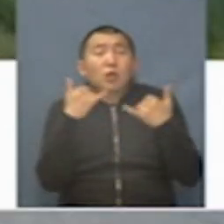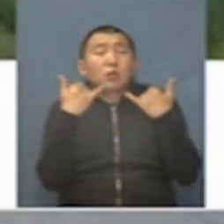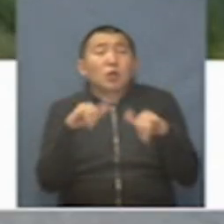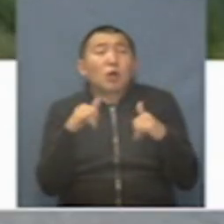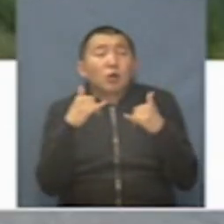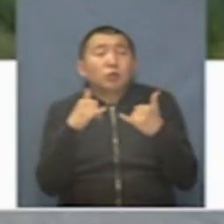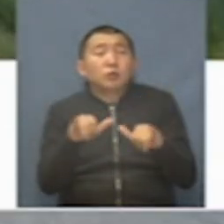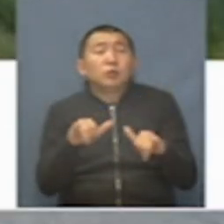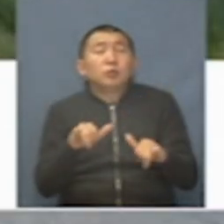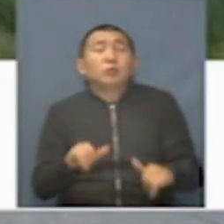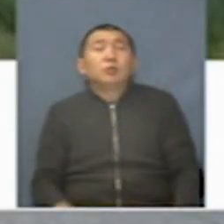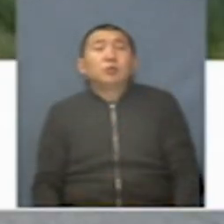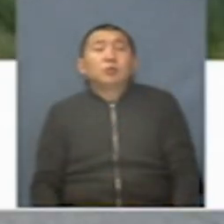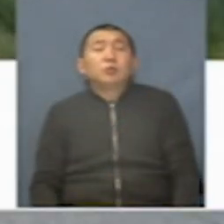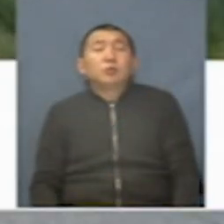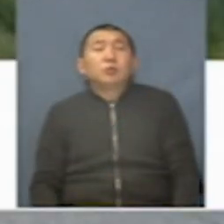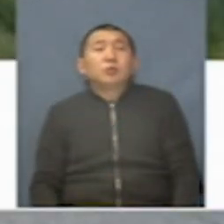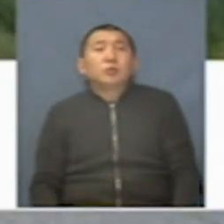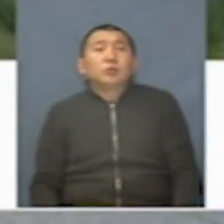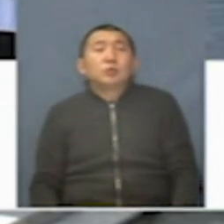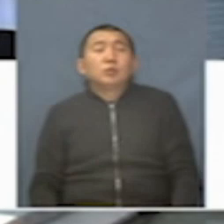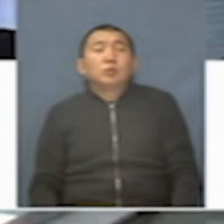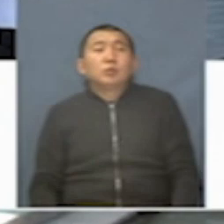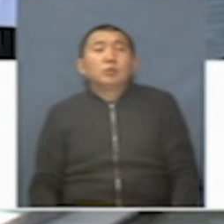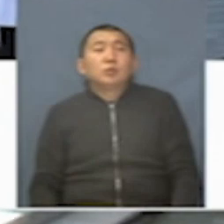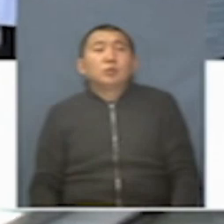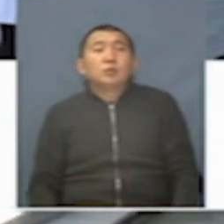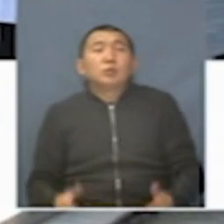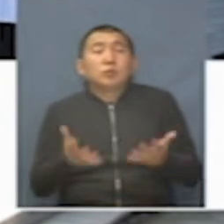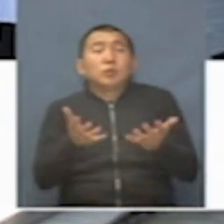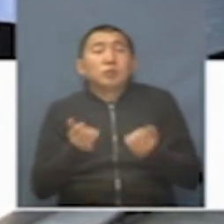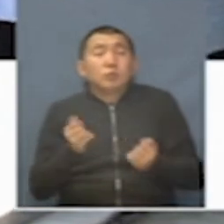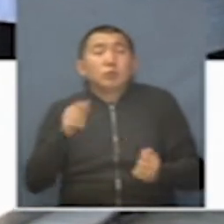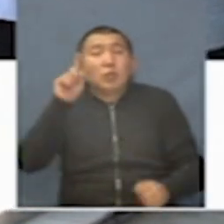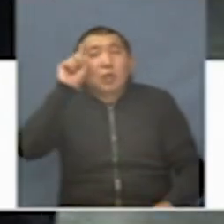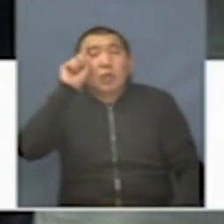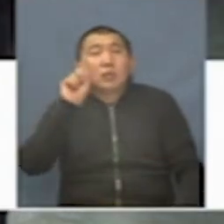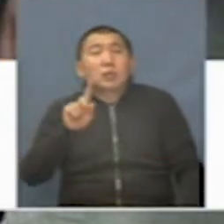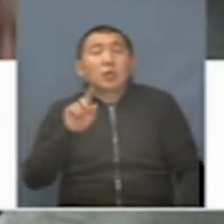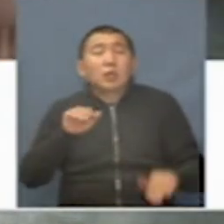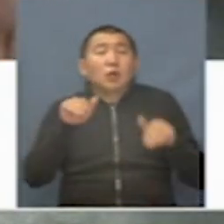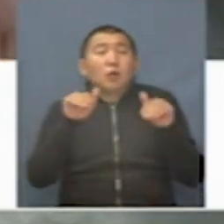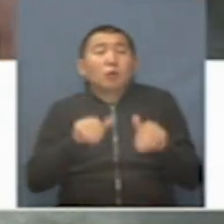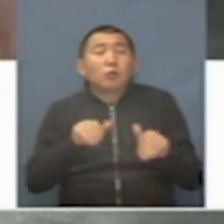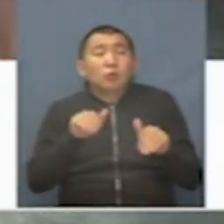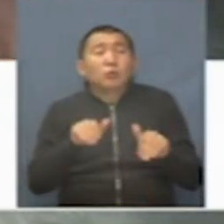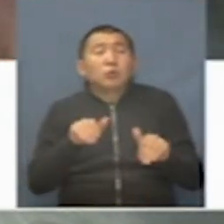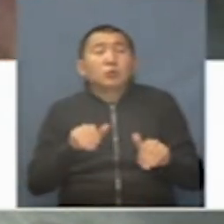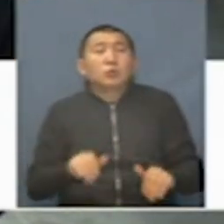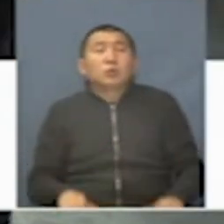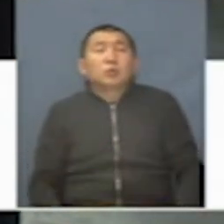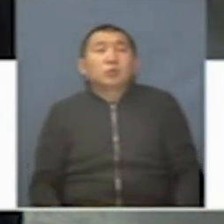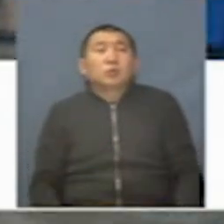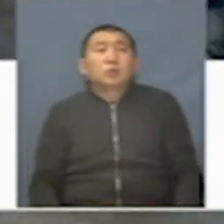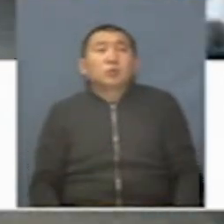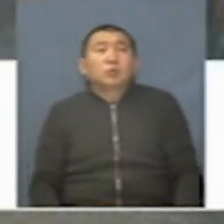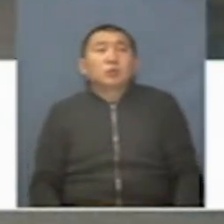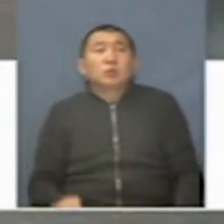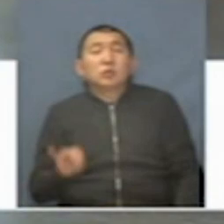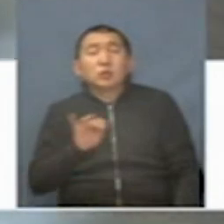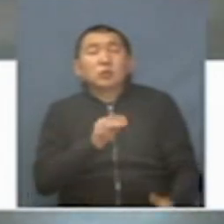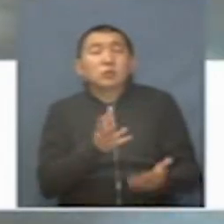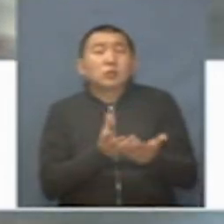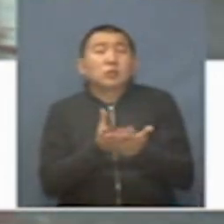значительно упрощают быт студентов, позволяя им сосредоточиться на получении знаний. Кроме того, колледж поддерживает своих обучающихся финансово,